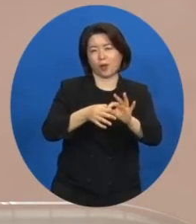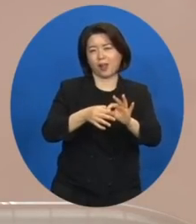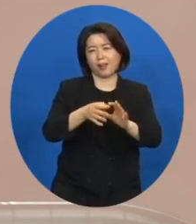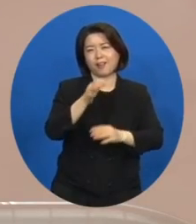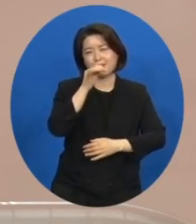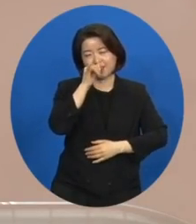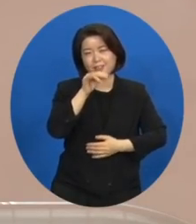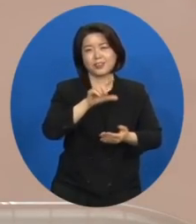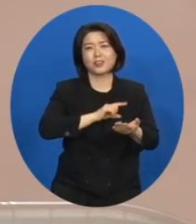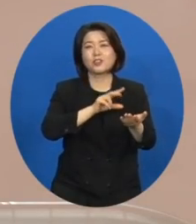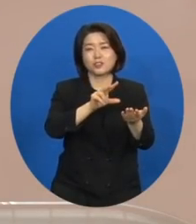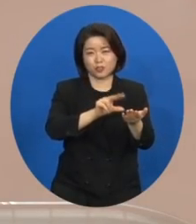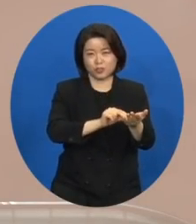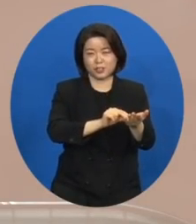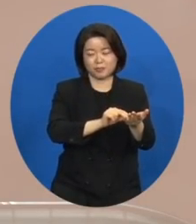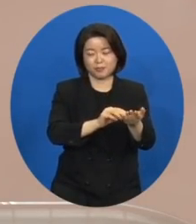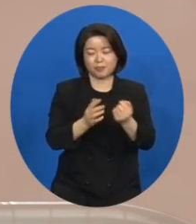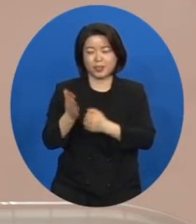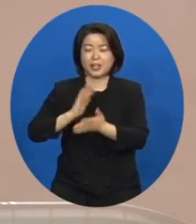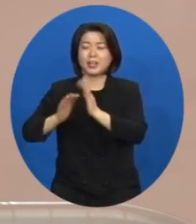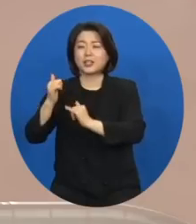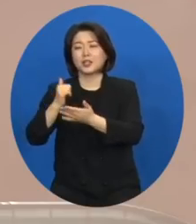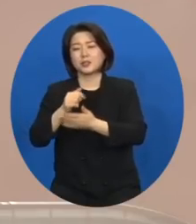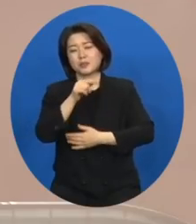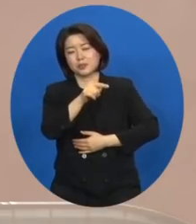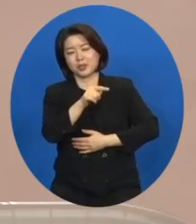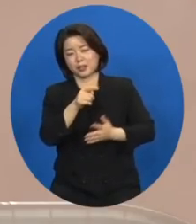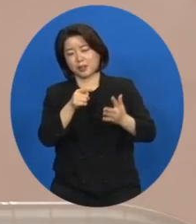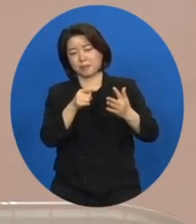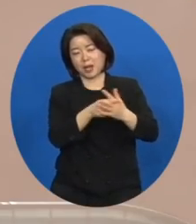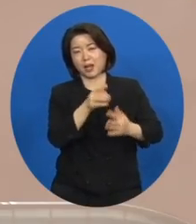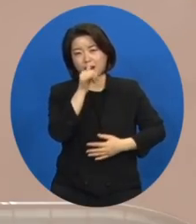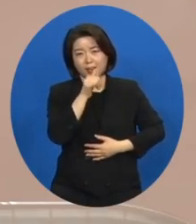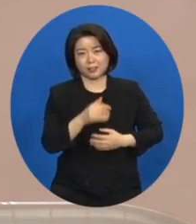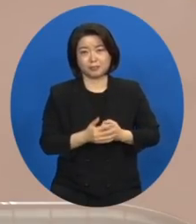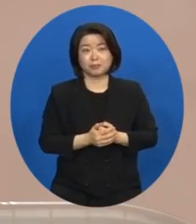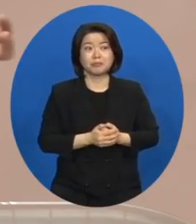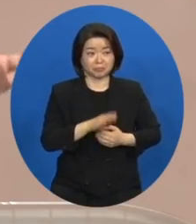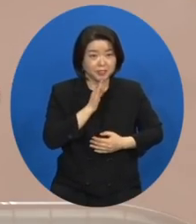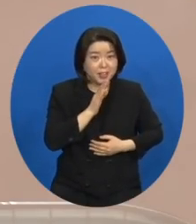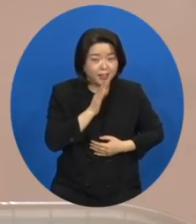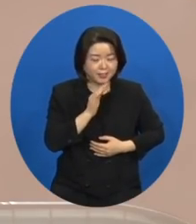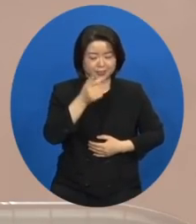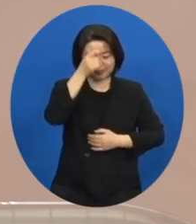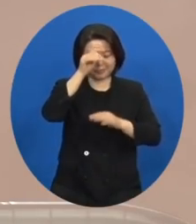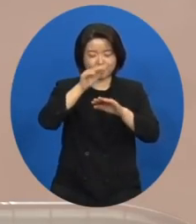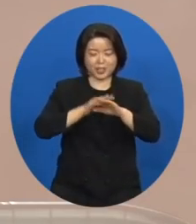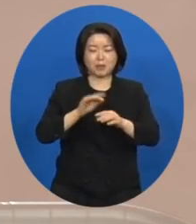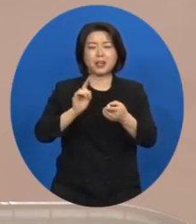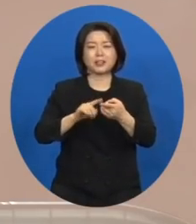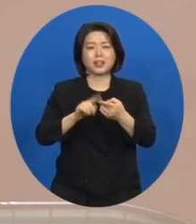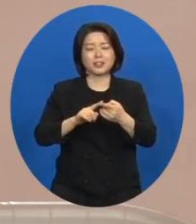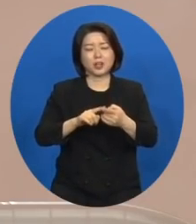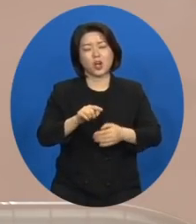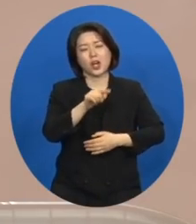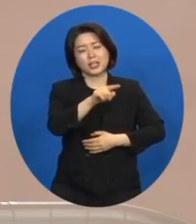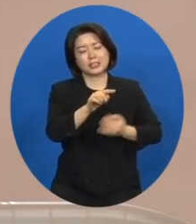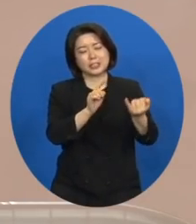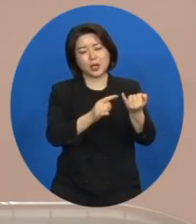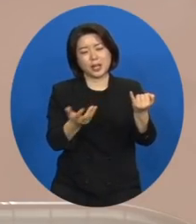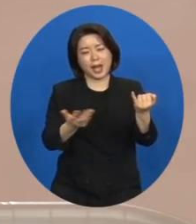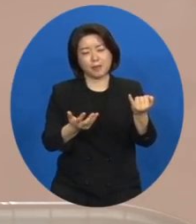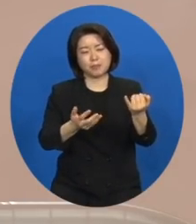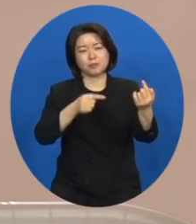것입니까 예수님이 그렇다 가르쳤어요 그래서 예배 라는 주제로 이 여인 의 아픔을 다루기 시작하십니다 왜냐하면